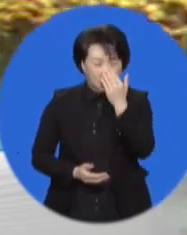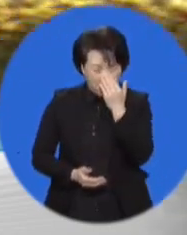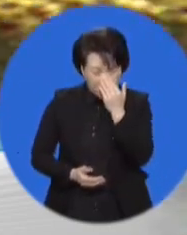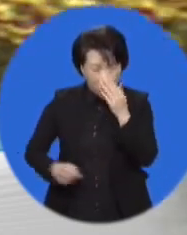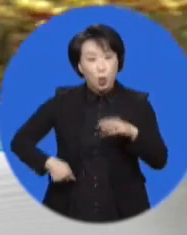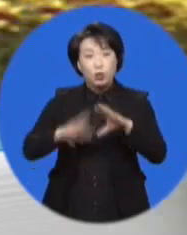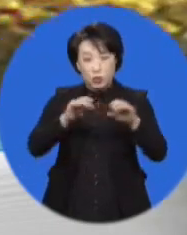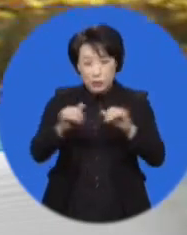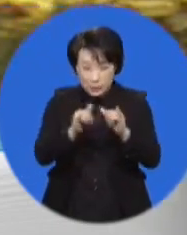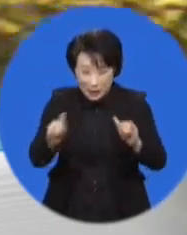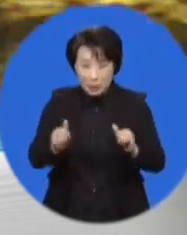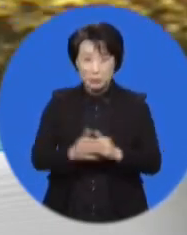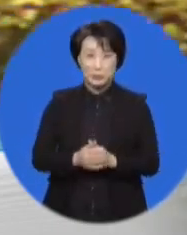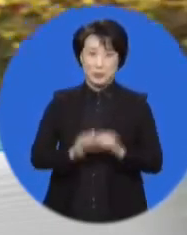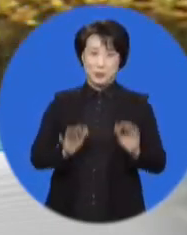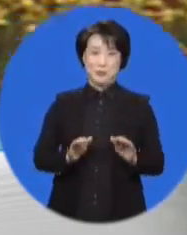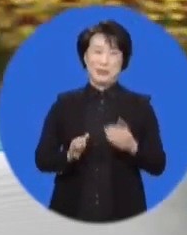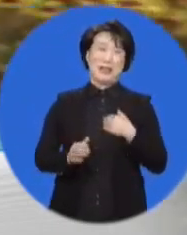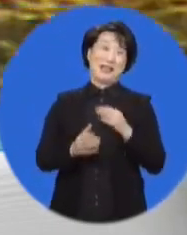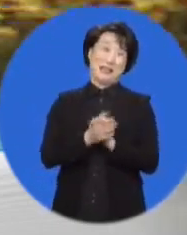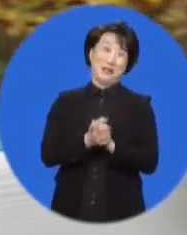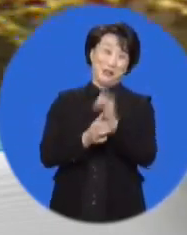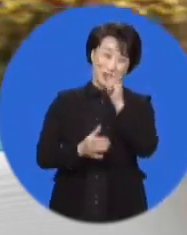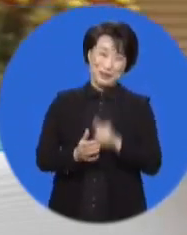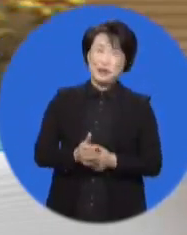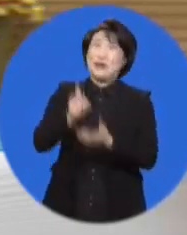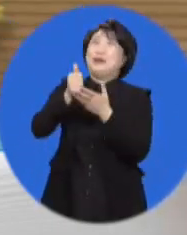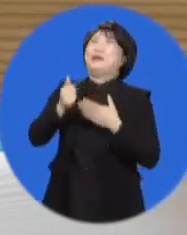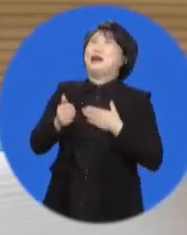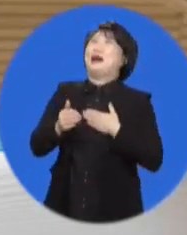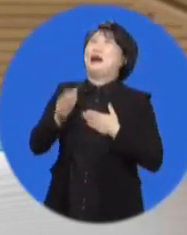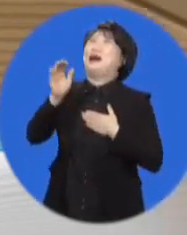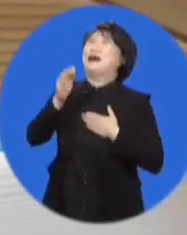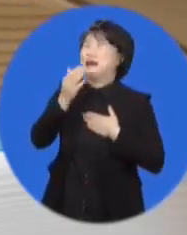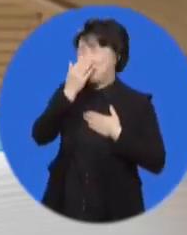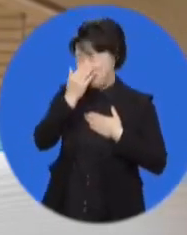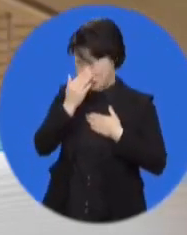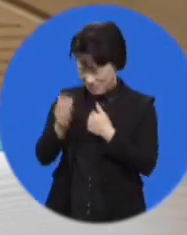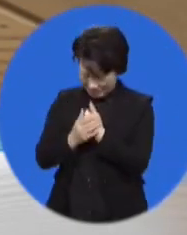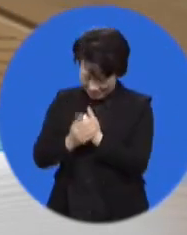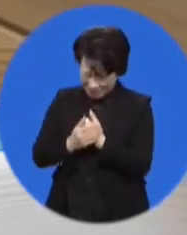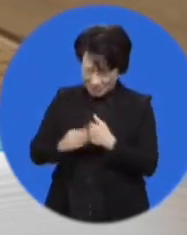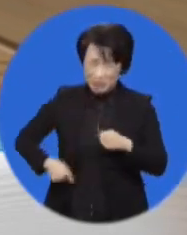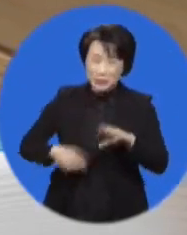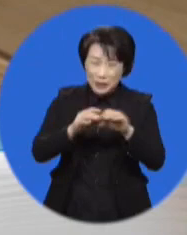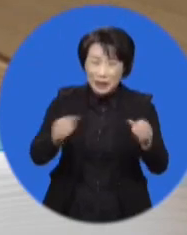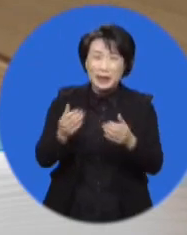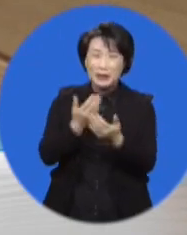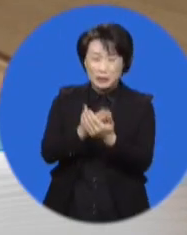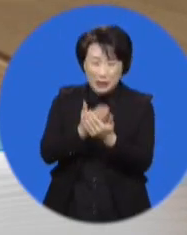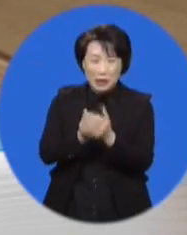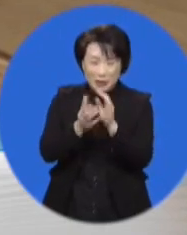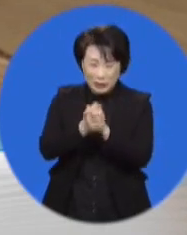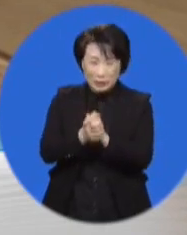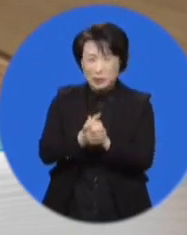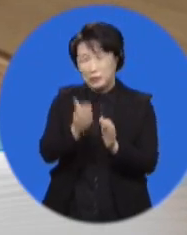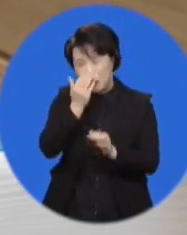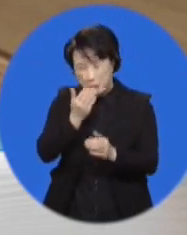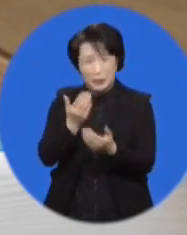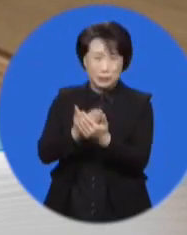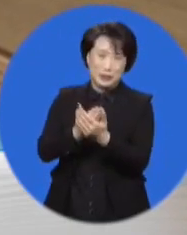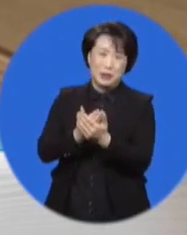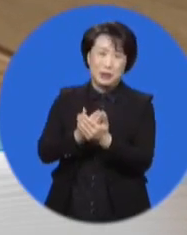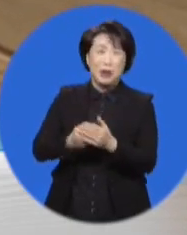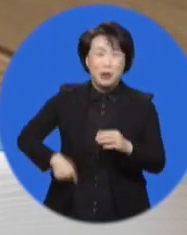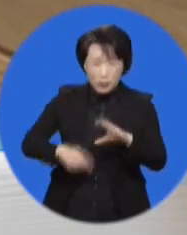겸손하고 온유한 사람 오늘도 그런 기도에서 주님 저를 겸손하게 해주세요. 온유하게 해주세요. 겸손하게